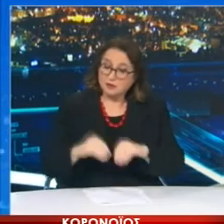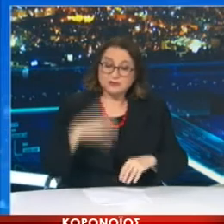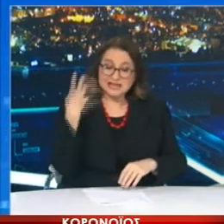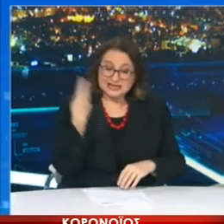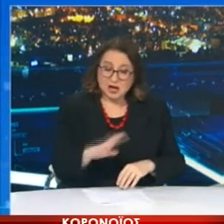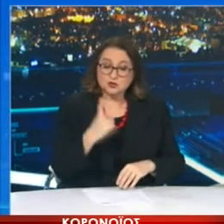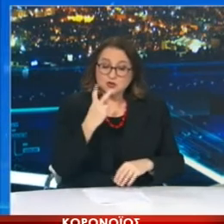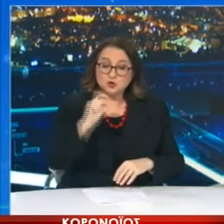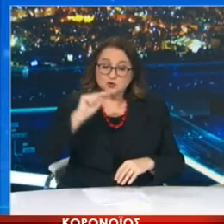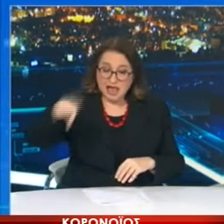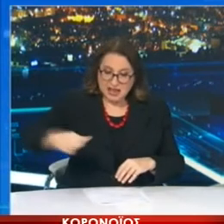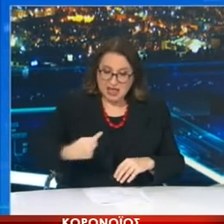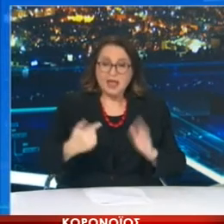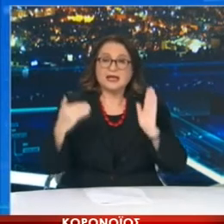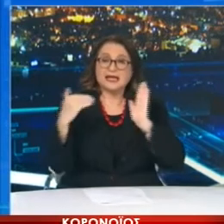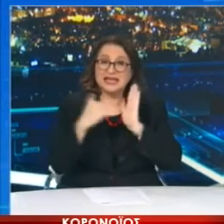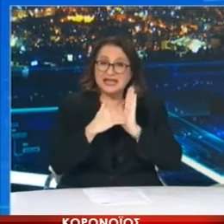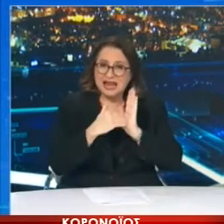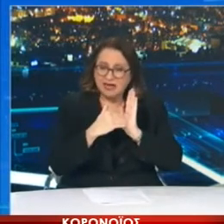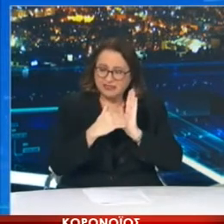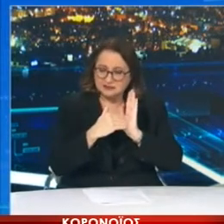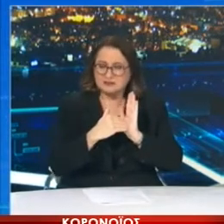429.000 δόσεις και άλλες